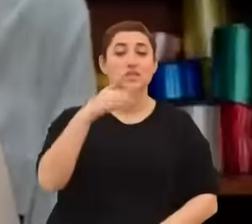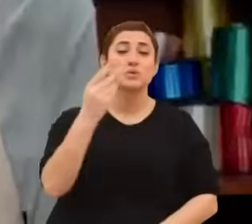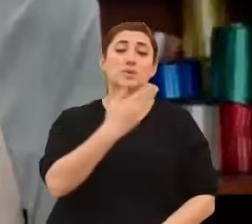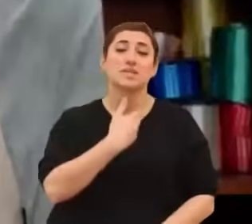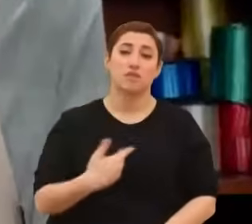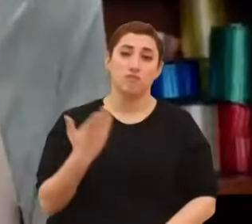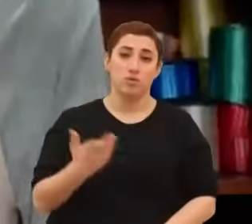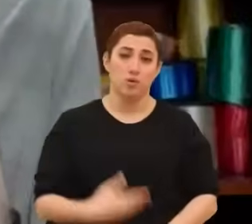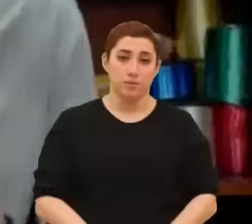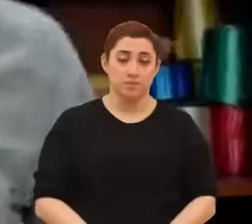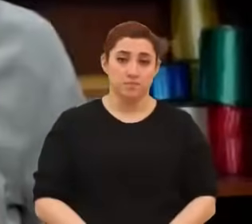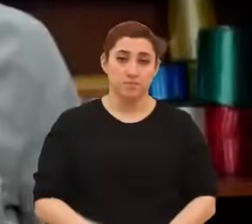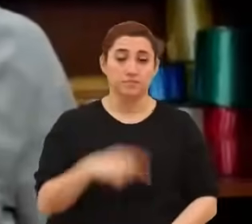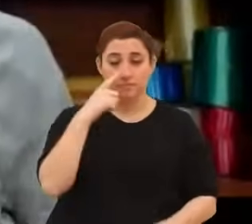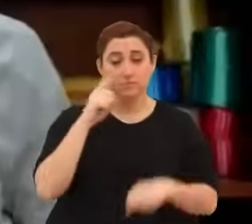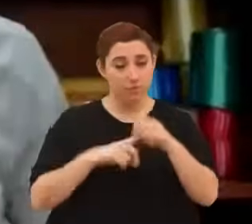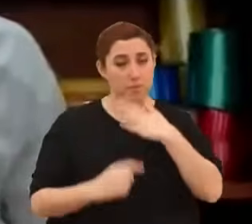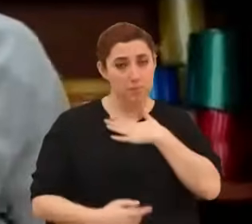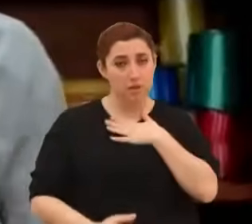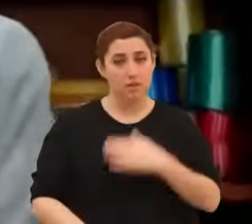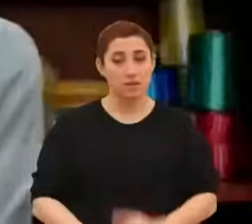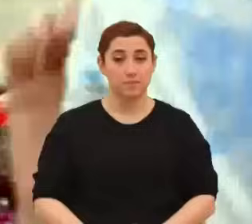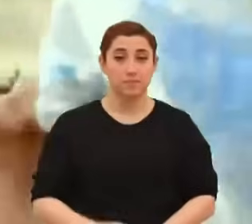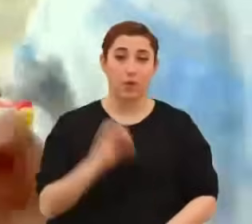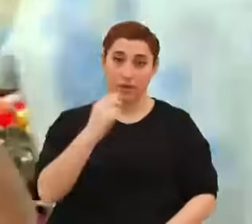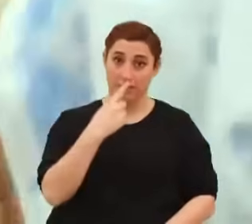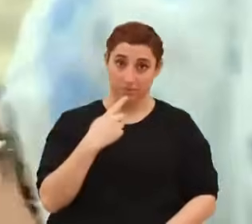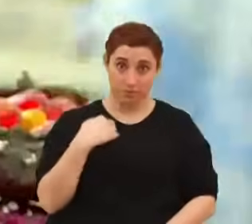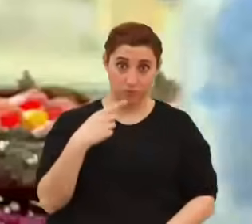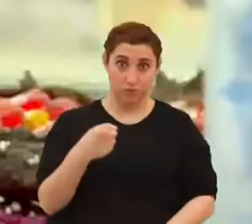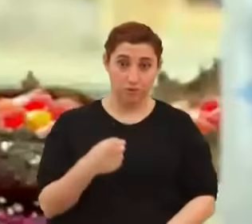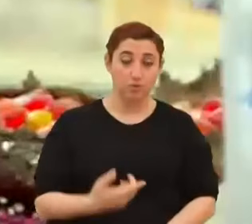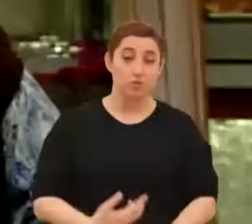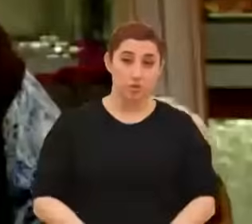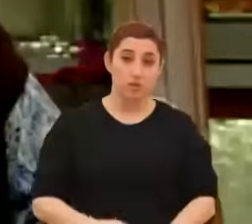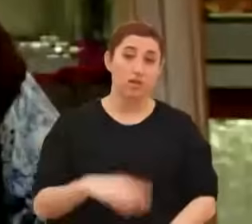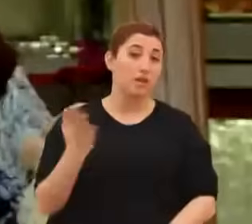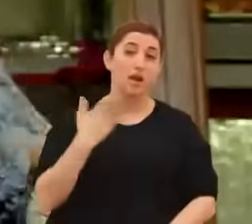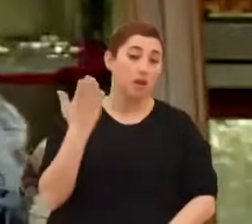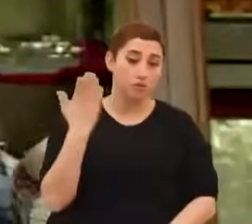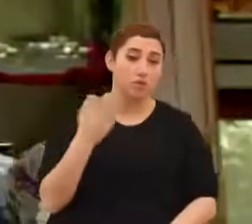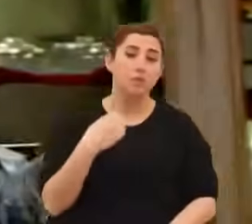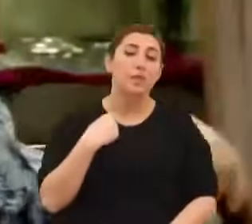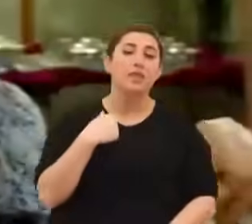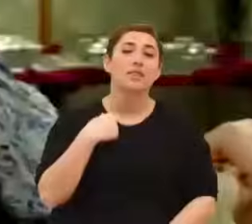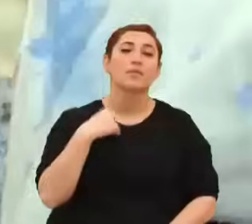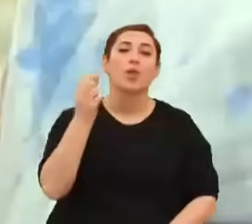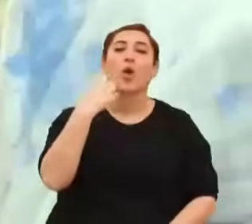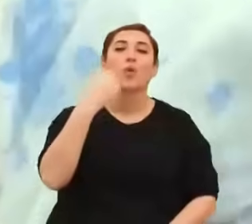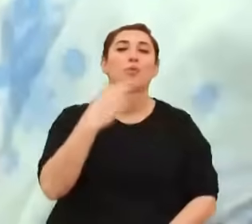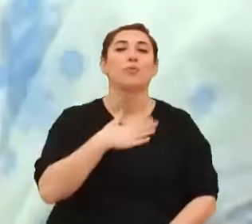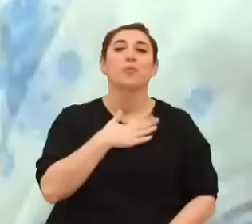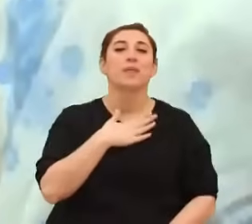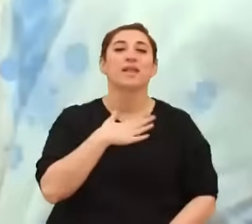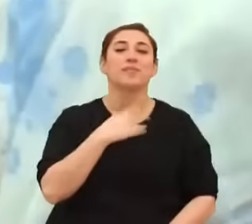çok seveyim. İnan sen bana. Öyle diyorsun yani. Nasıl yok? O benim